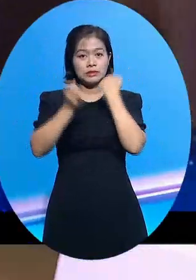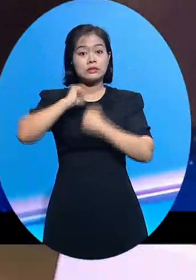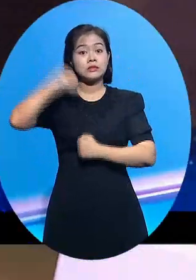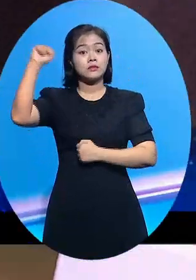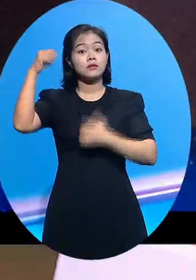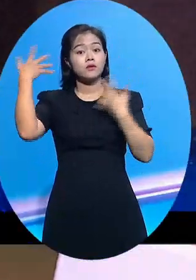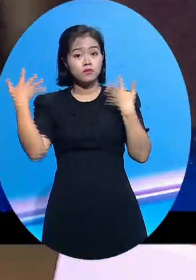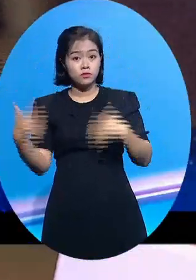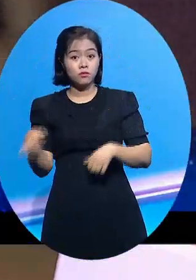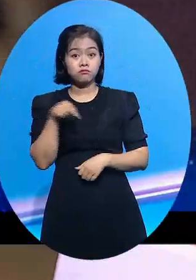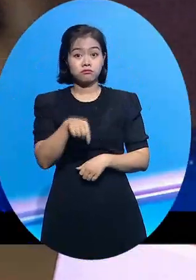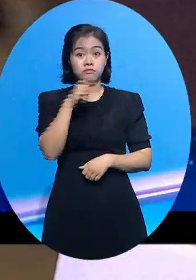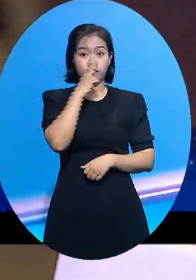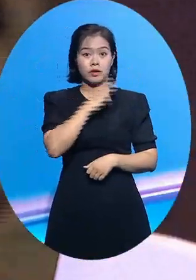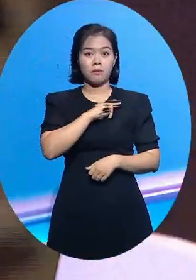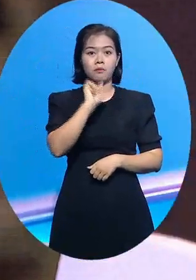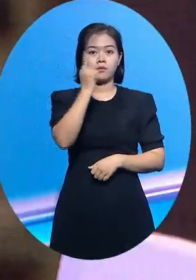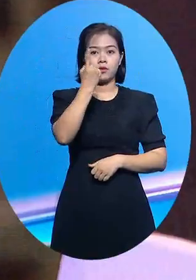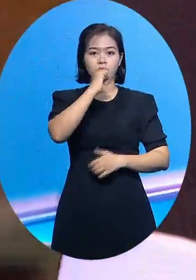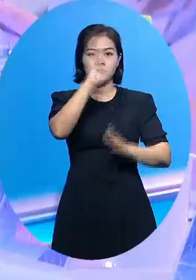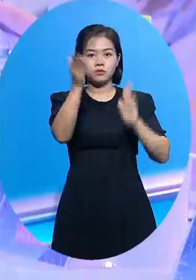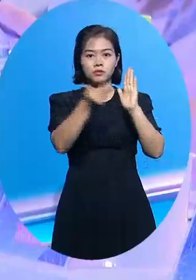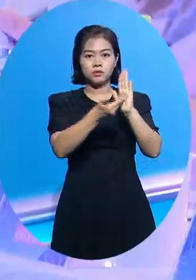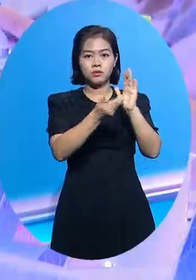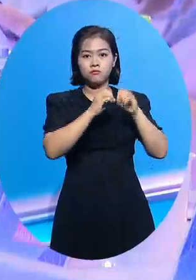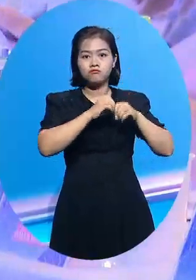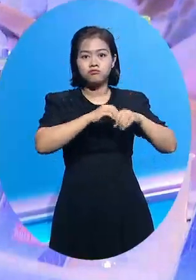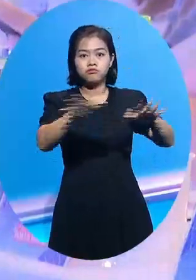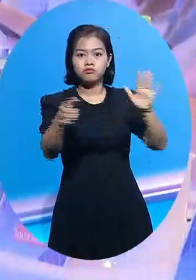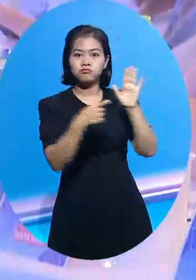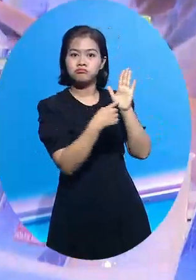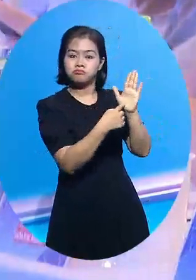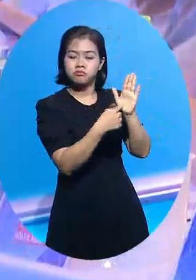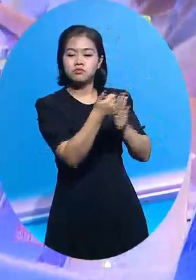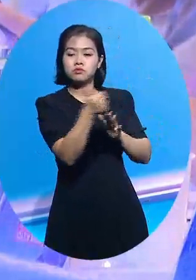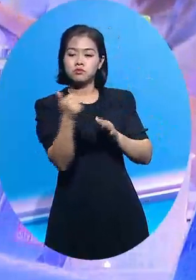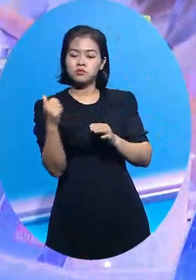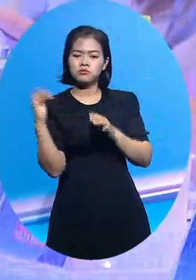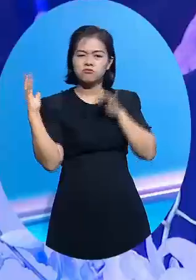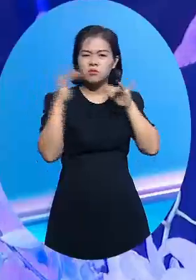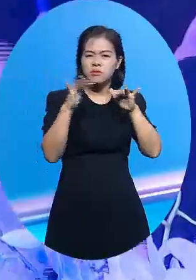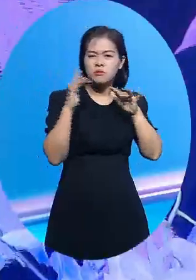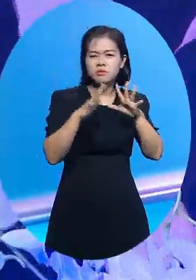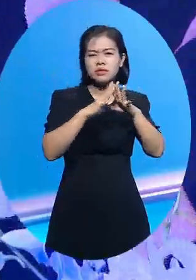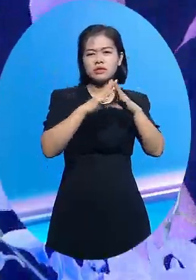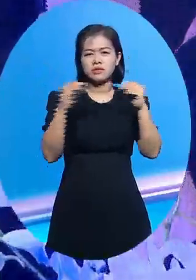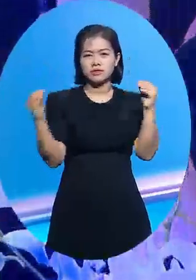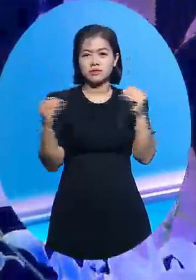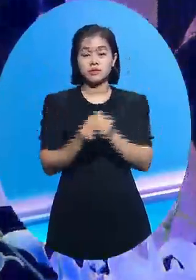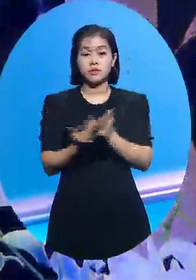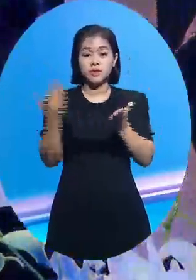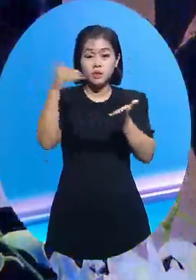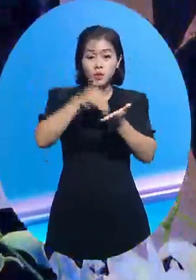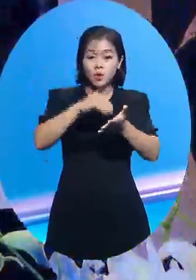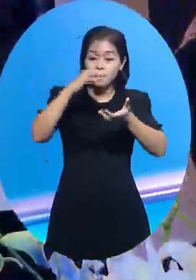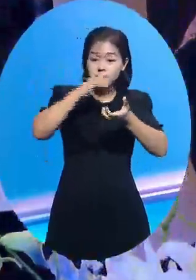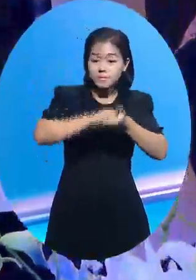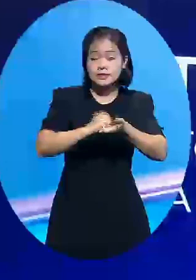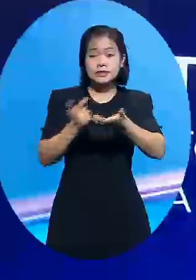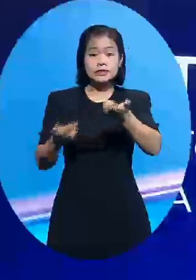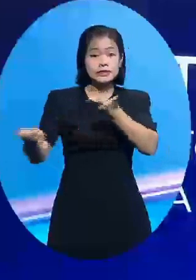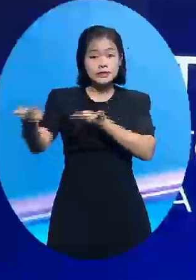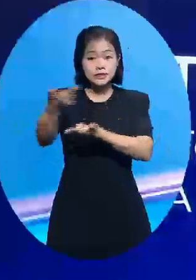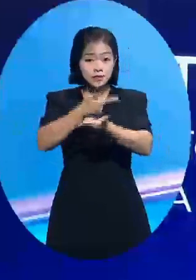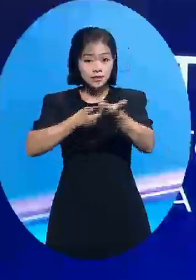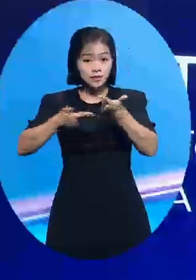là lần đầu tiên sự kiện được giới thiệu đến công chúng, thu hút hàng ngàn người tham gia trải nghiệm, tìm kiếm cơ hội hợp tác đầu tư, giao lưu với các doanh nhân, thương hiệu tài